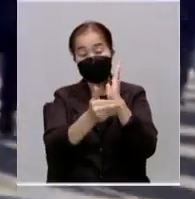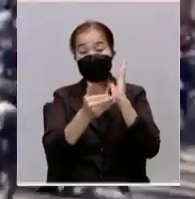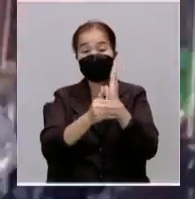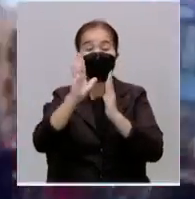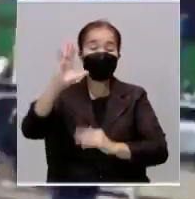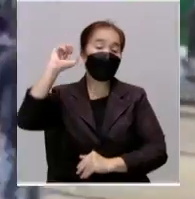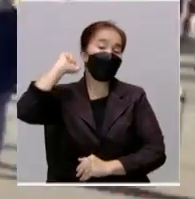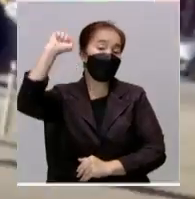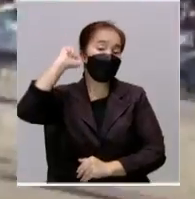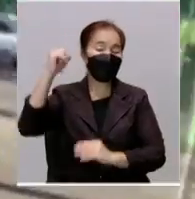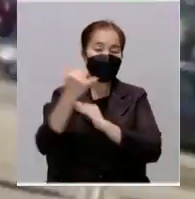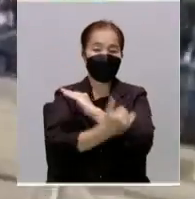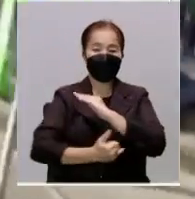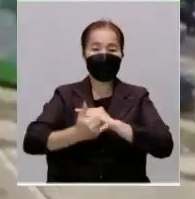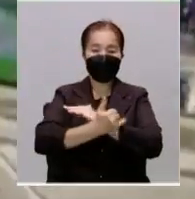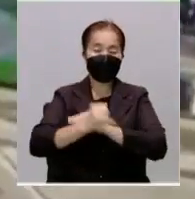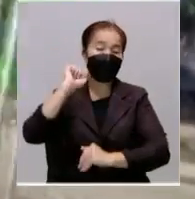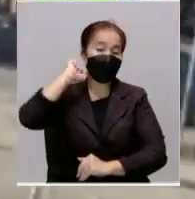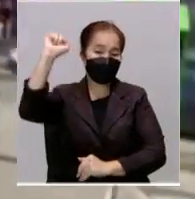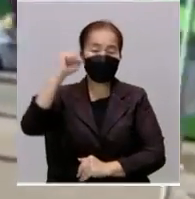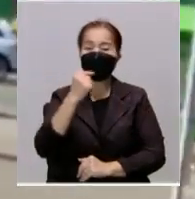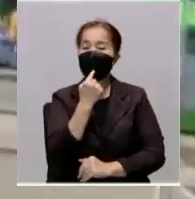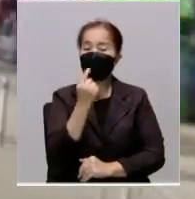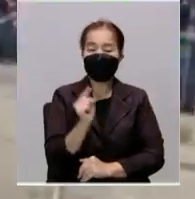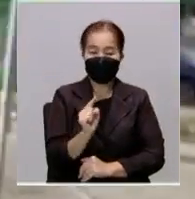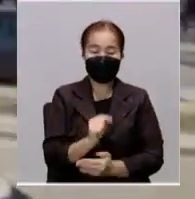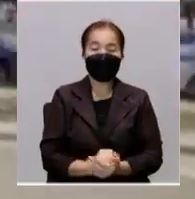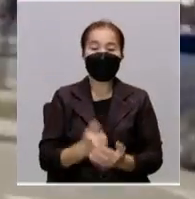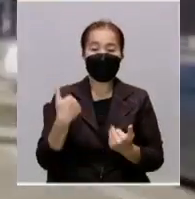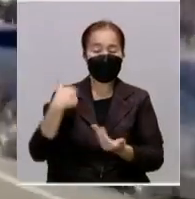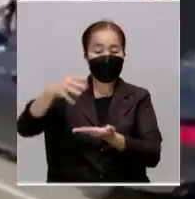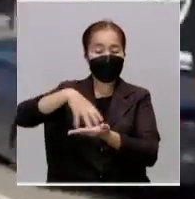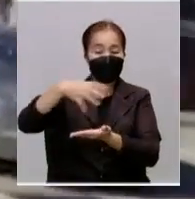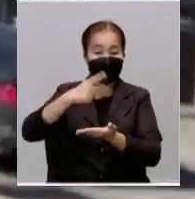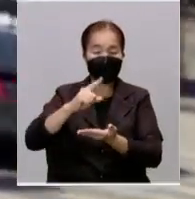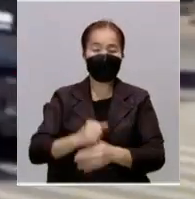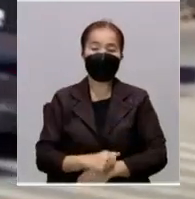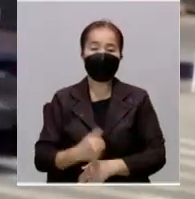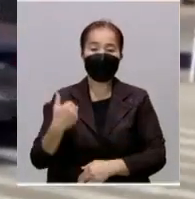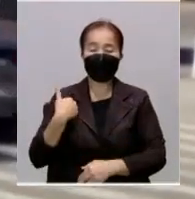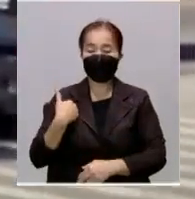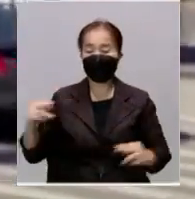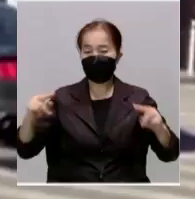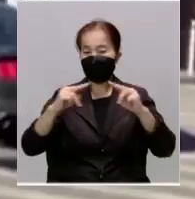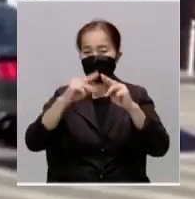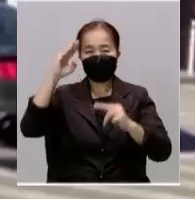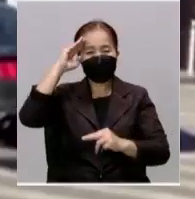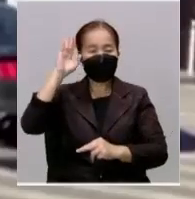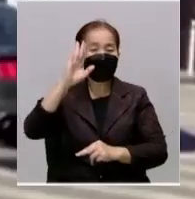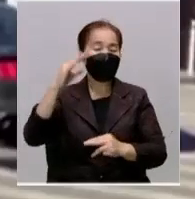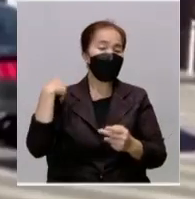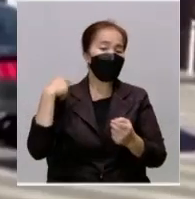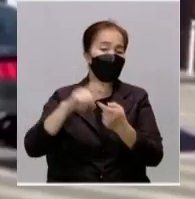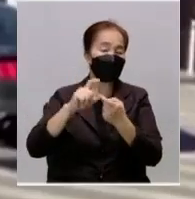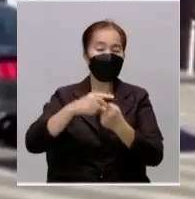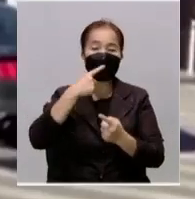สระนะครับมีการรายงานข่าวออกมาจากสำนักข่าวที่มีชื่อว่า Interfax รายงานอ้างกระทรวงกลาโหมรัสเซียระบุว่าทหารรัสเซียได้เข้าไปยึดโรง